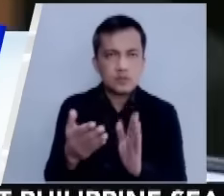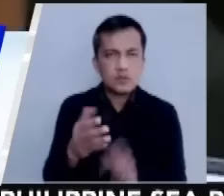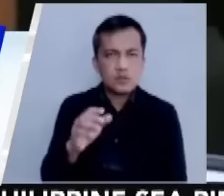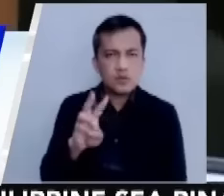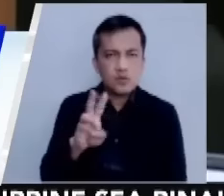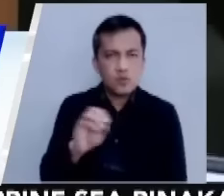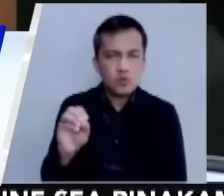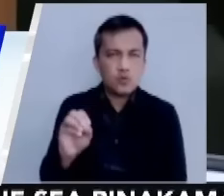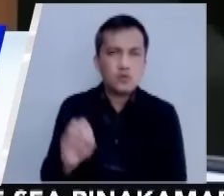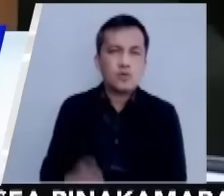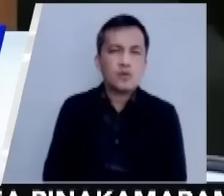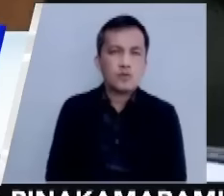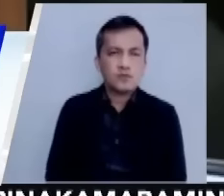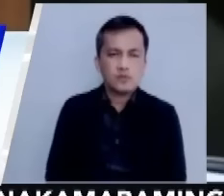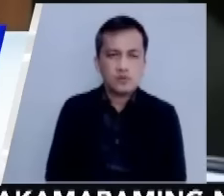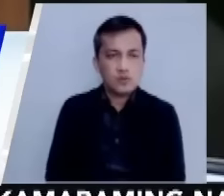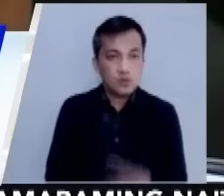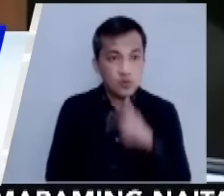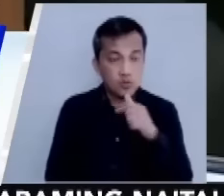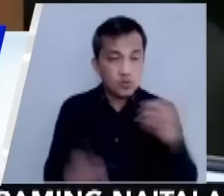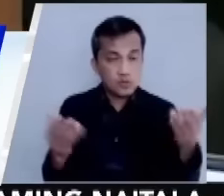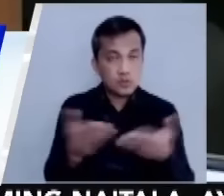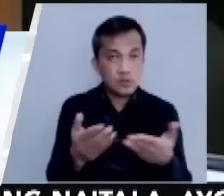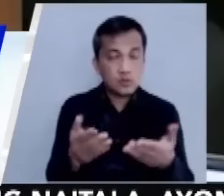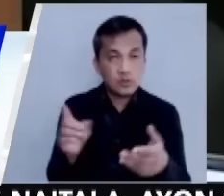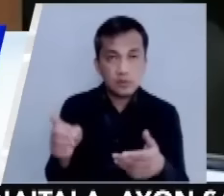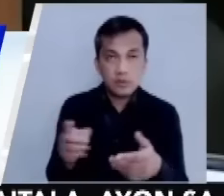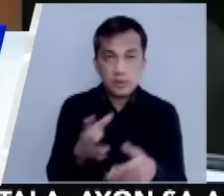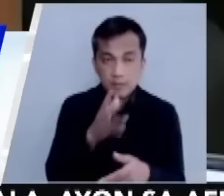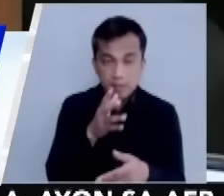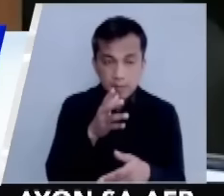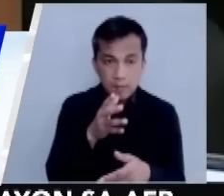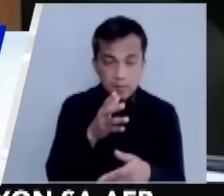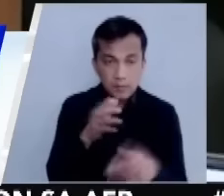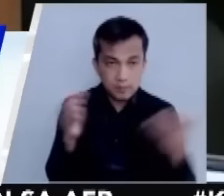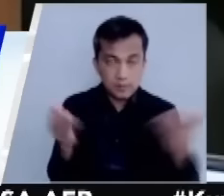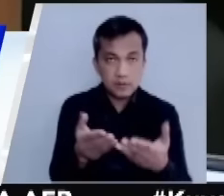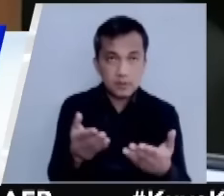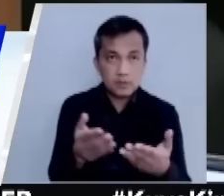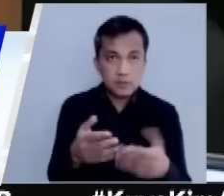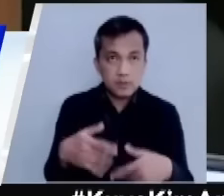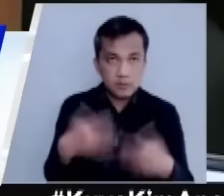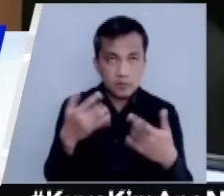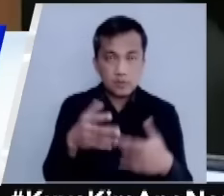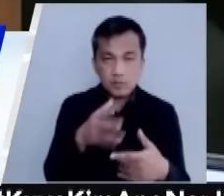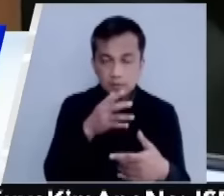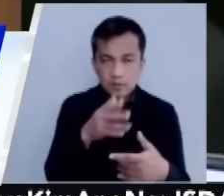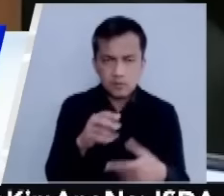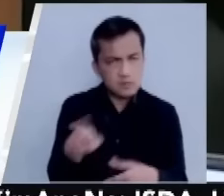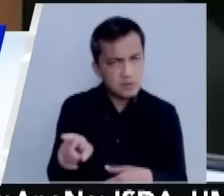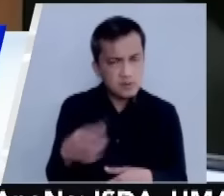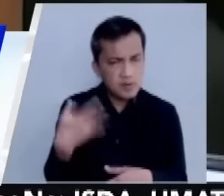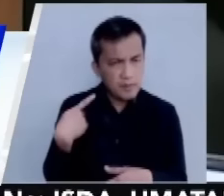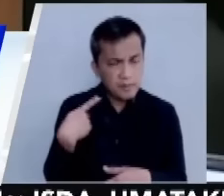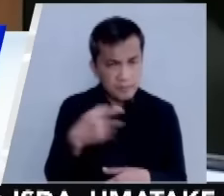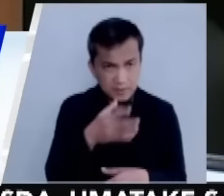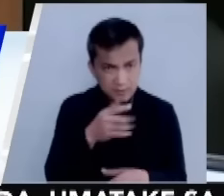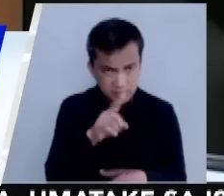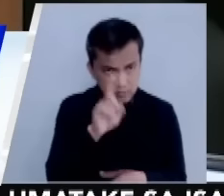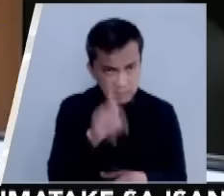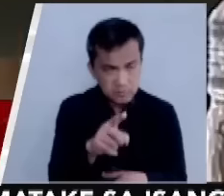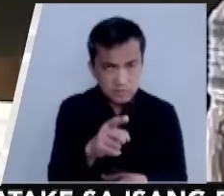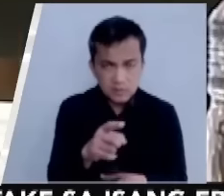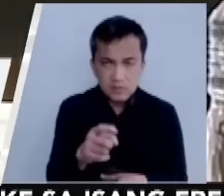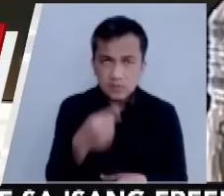iyo kay Ma'am Duan Ren? Si mama, nung, mother mo ang nagpakilala. Yes, nung buhay anong pa relasyon ni Duan Ren at your mother? Sabi nila, best friend daw